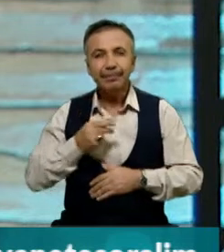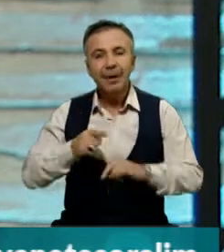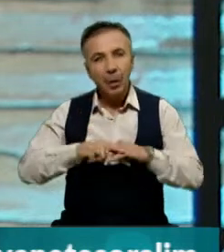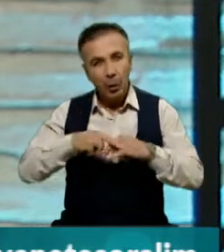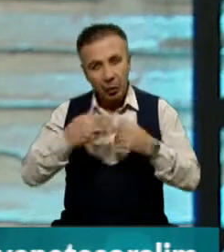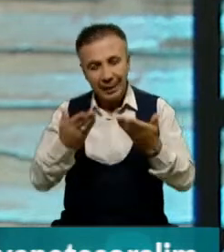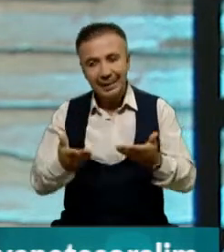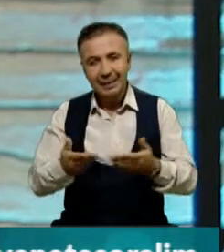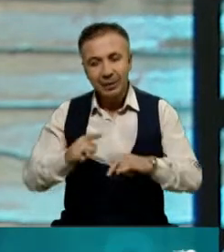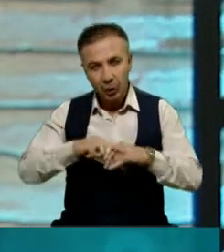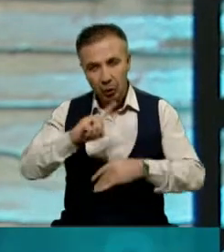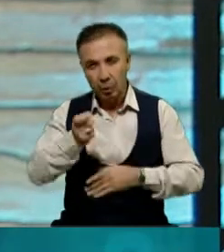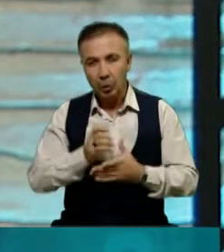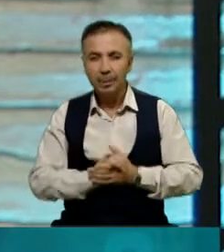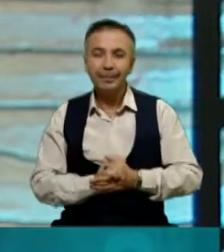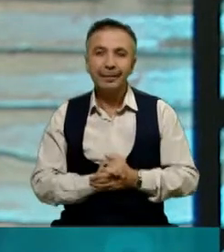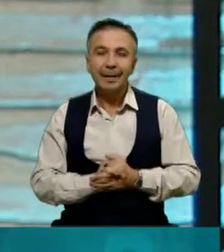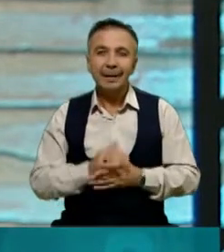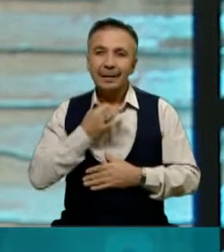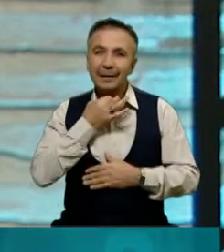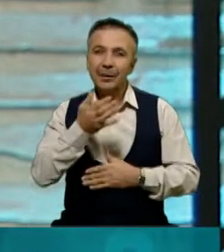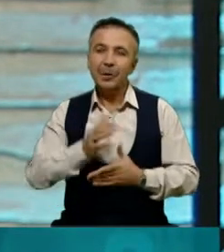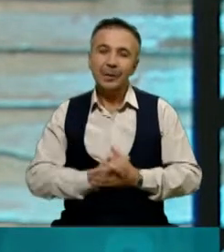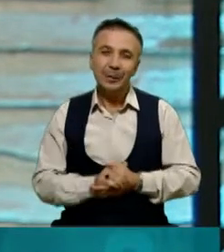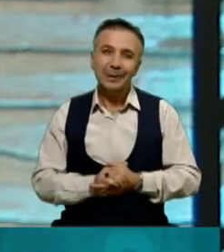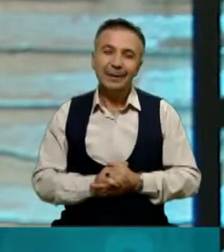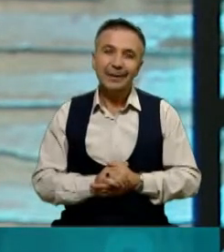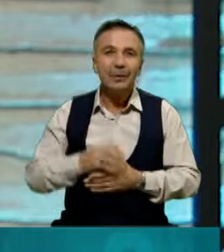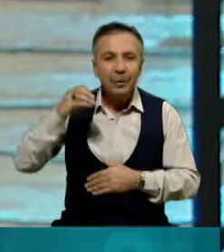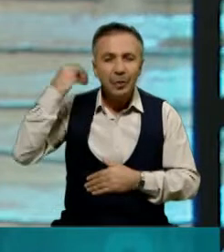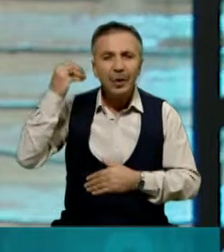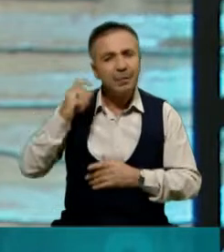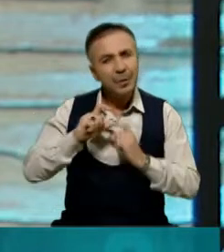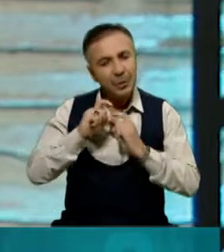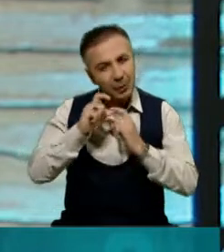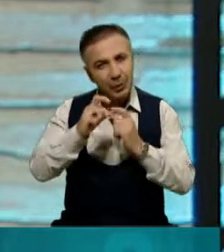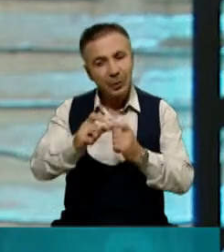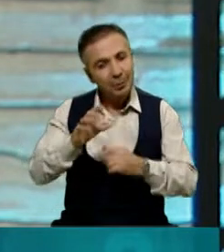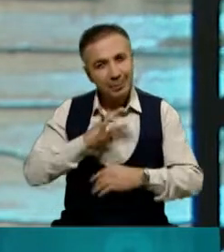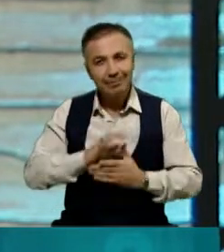İyi günler hocam. Sağ olun Esma Hanım. Teşekkür ederiz. Hocama bir sorum olacaktı. Buyurun.